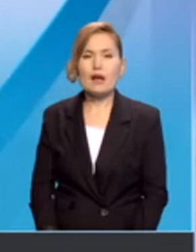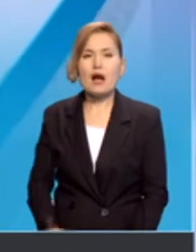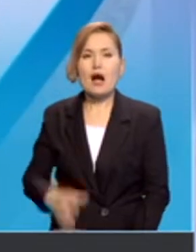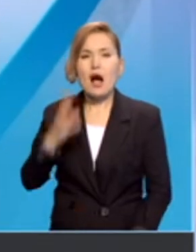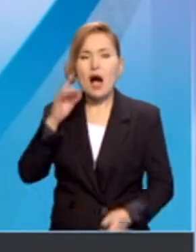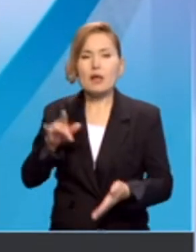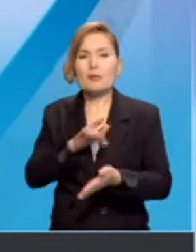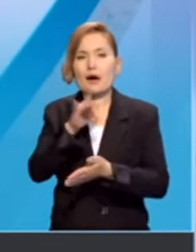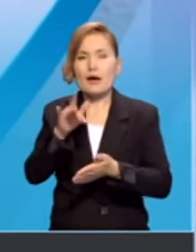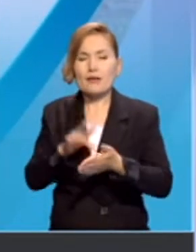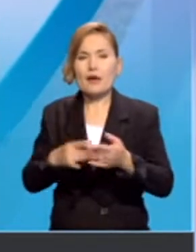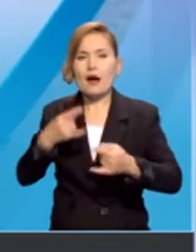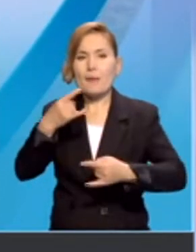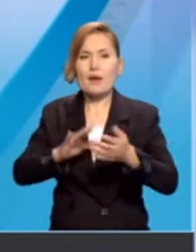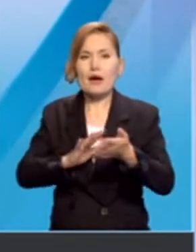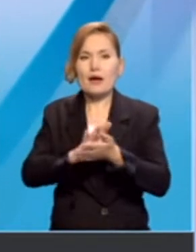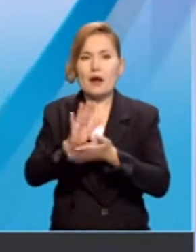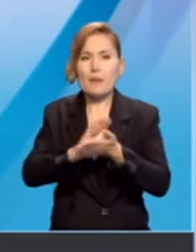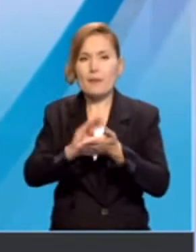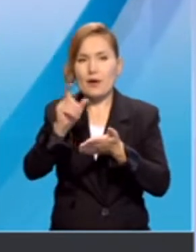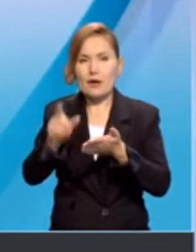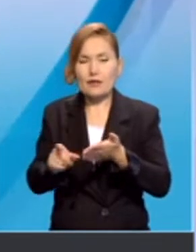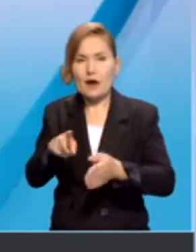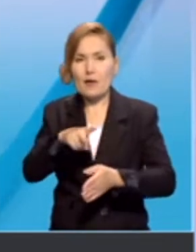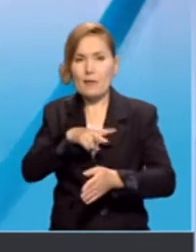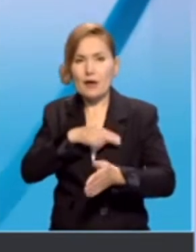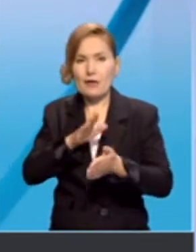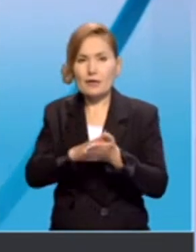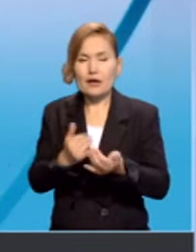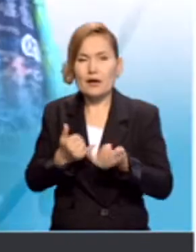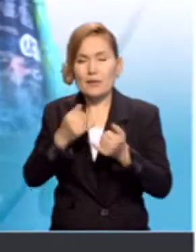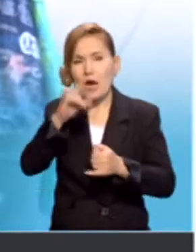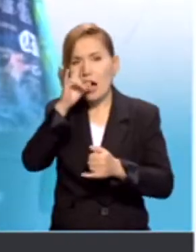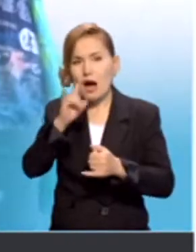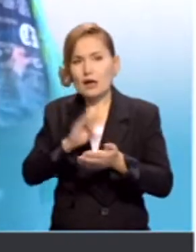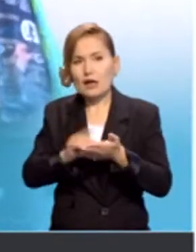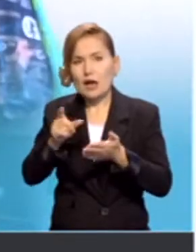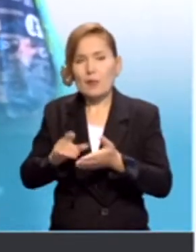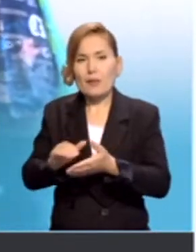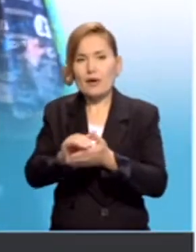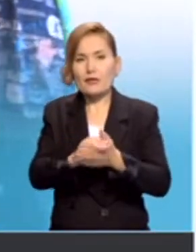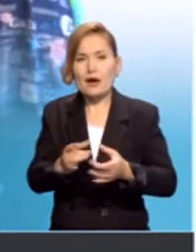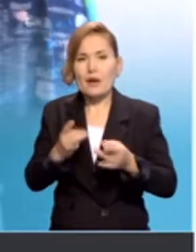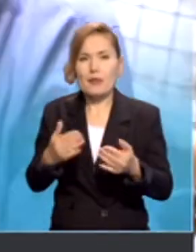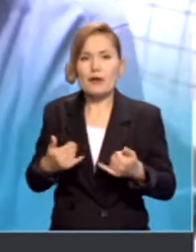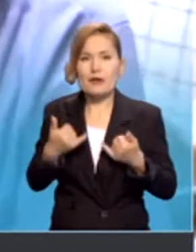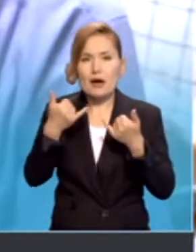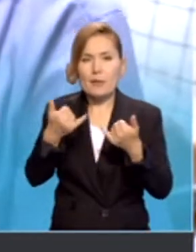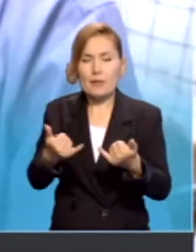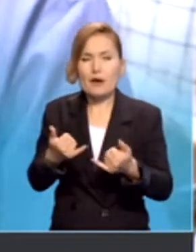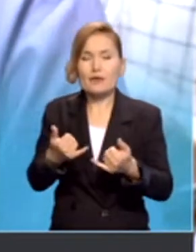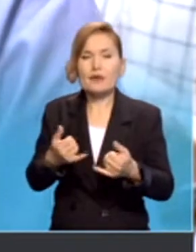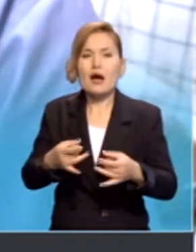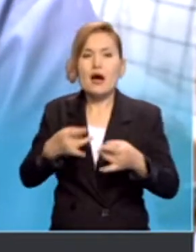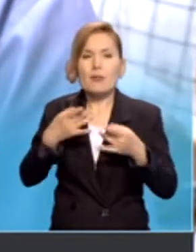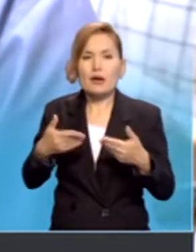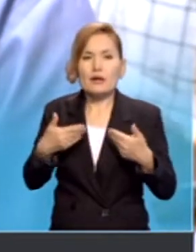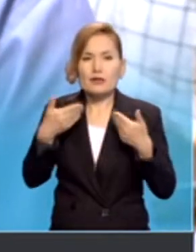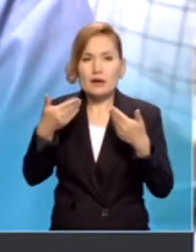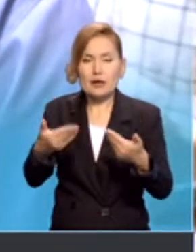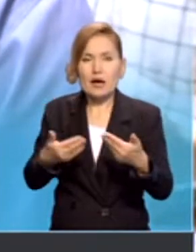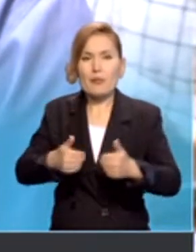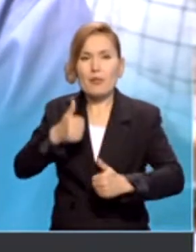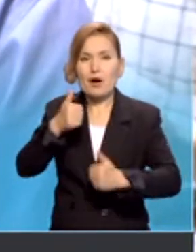Алматыда бұқаралық ақпарат құралдарының қызметкерлері марапатталды. Қазақстан жазушылар одағы төл мереке алдында тілшілер арасында байқау жариялаған.